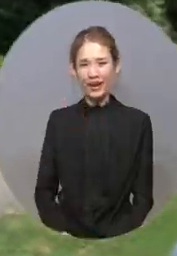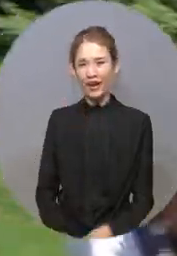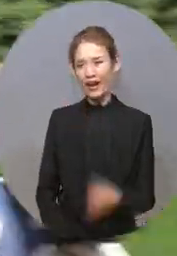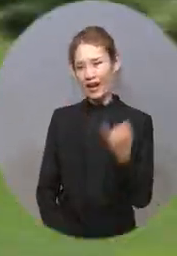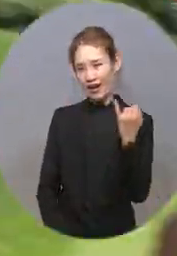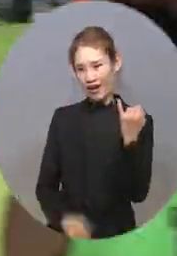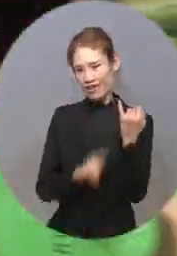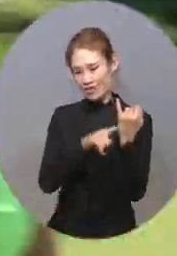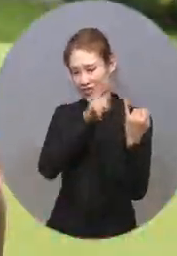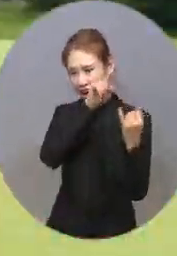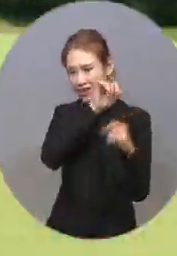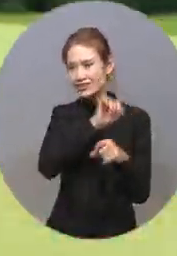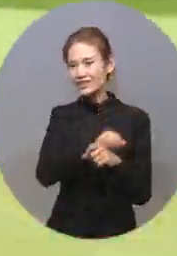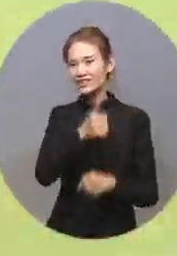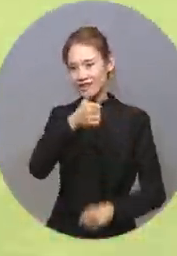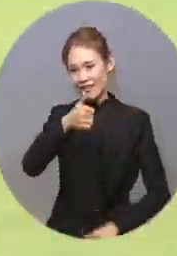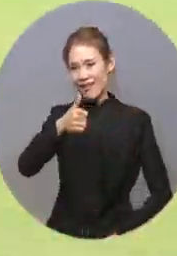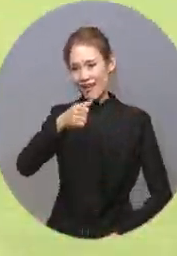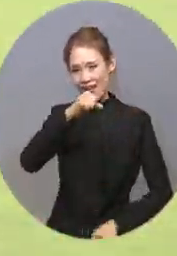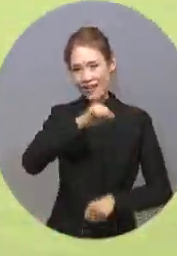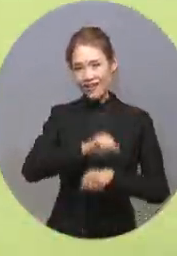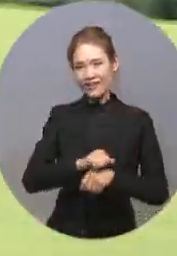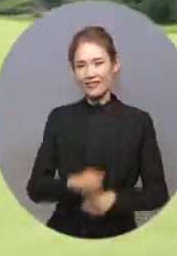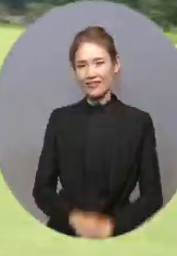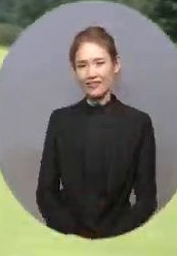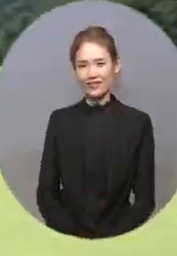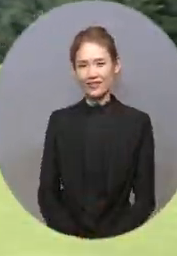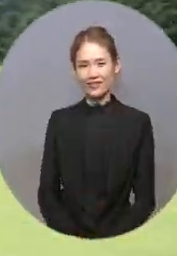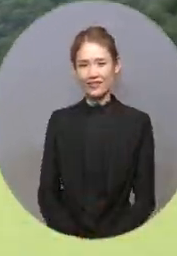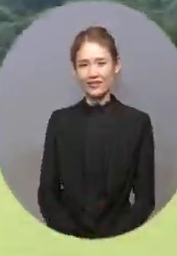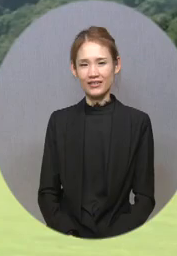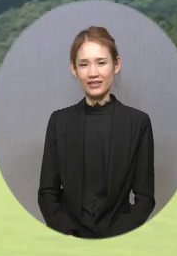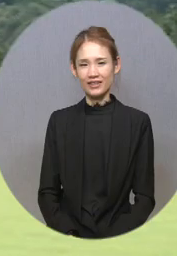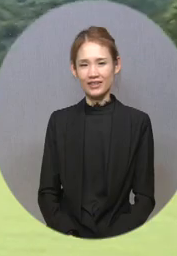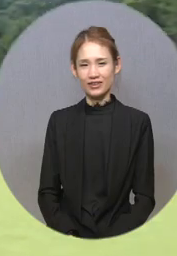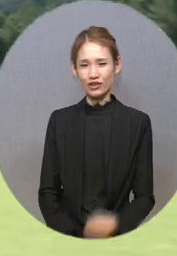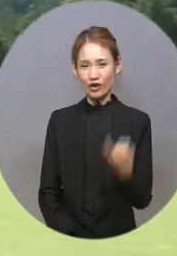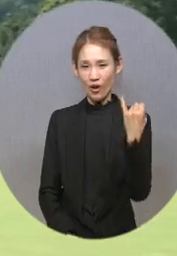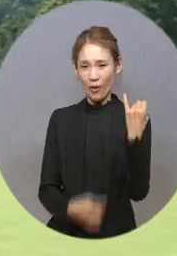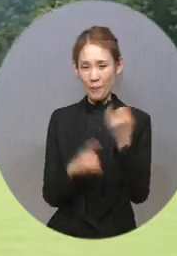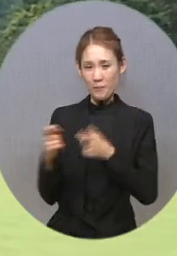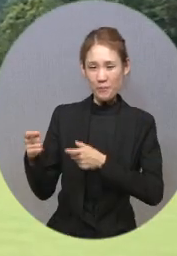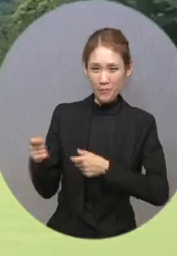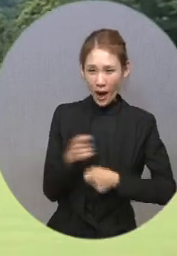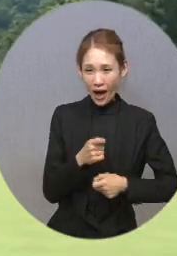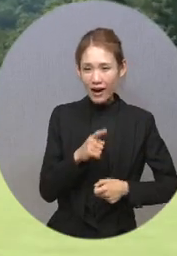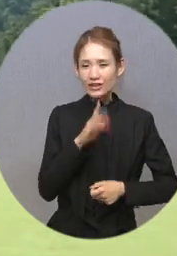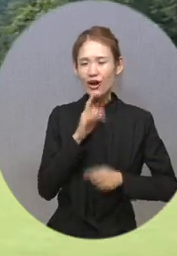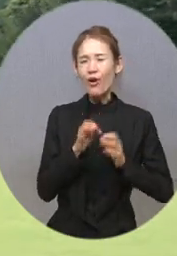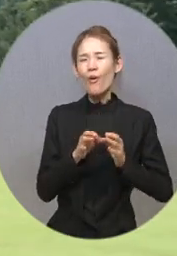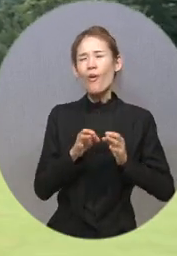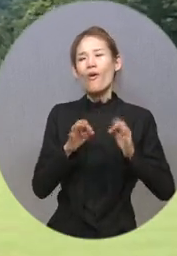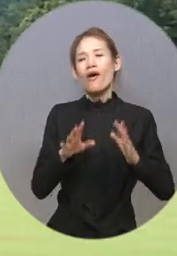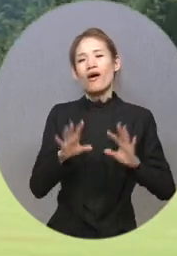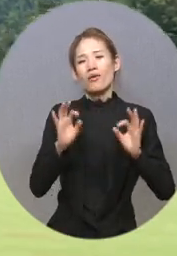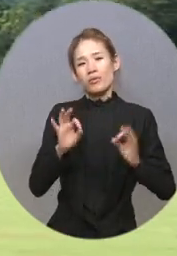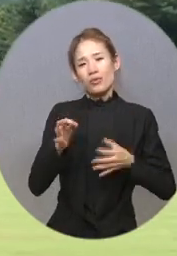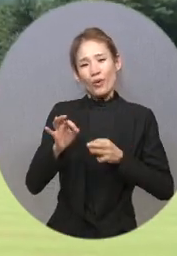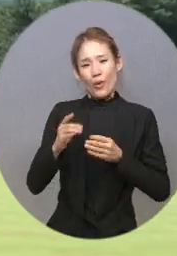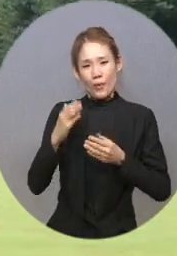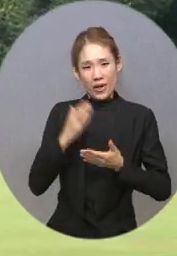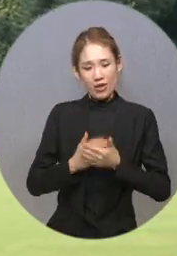3만원 나눠찌기 하는. 아, 너 진짜 잘 친다. 이게 뭐가 잘 치는 거야. 와 연아 진짜 나 여자 이렇게 친 거 내가 진짜 간만에 본다. 와 프로 말고 네가 1등인 것